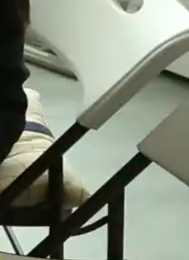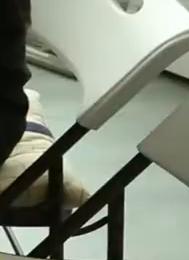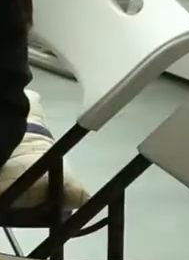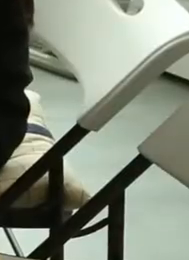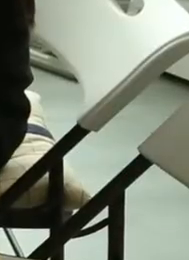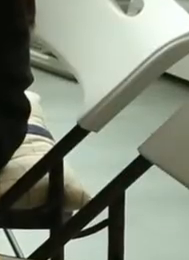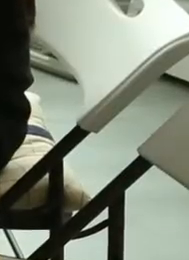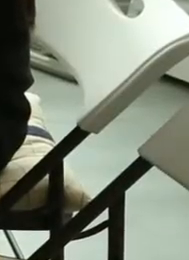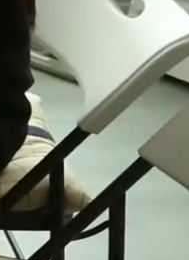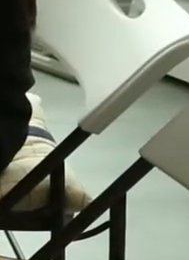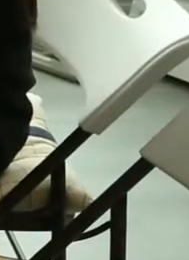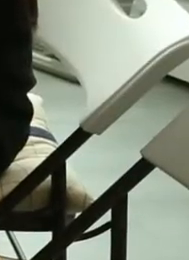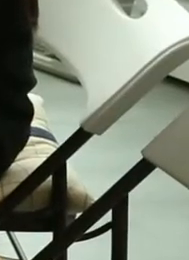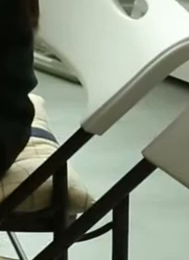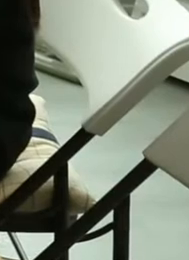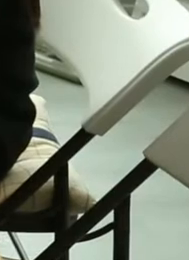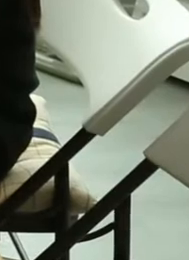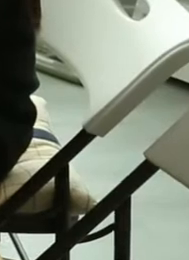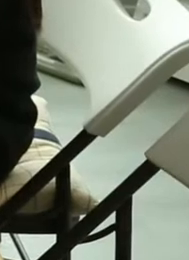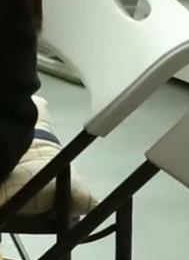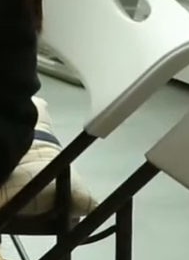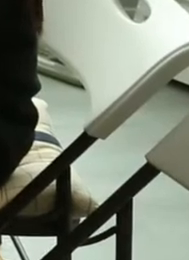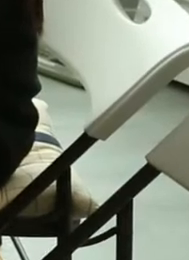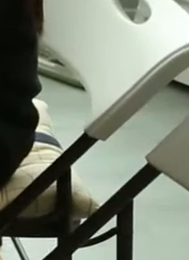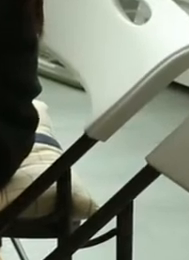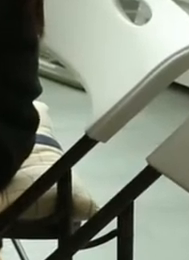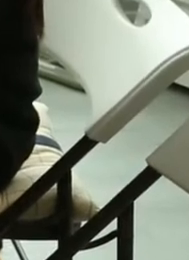해주고 그냥 붙이면 돼요.